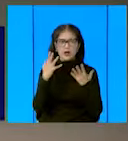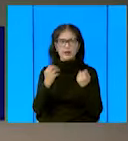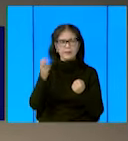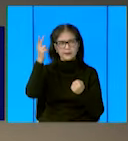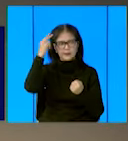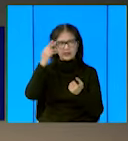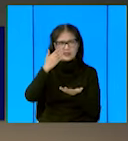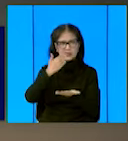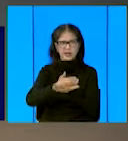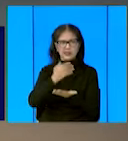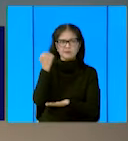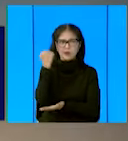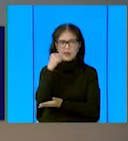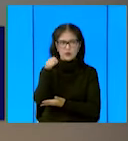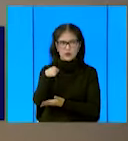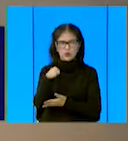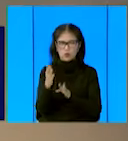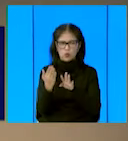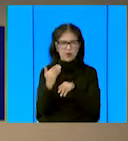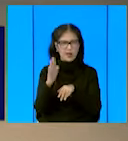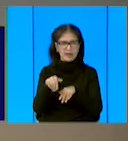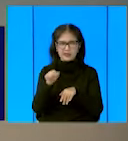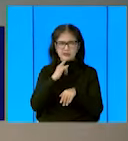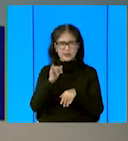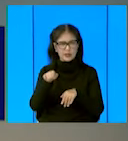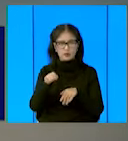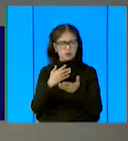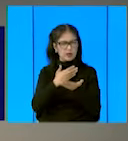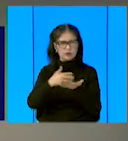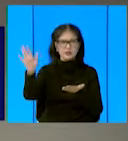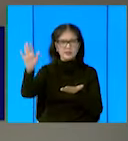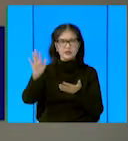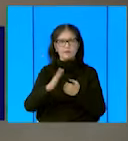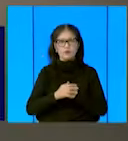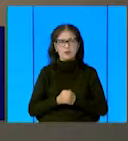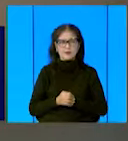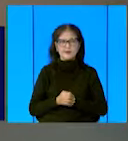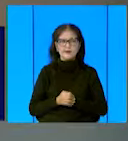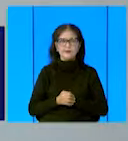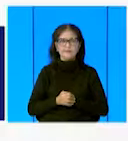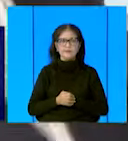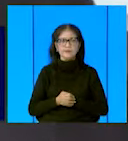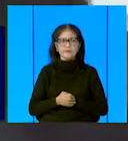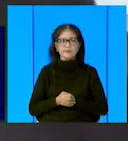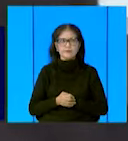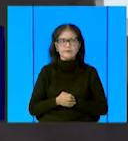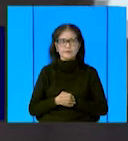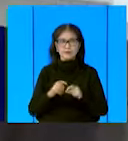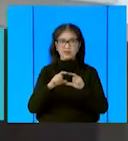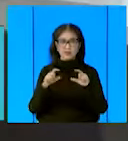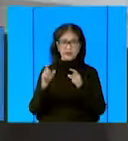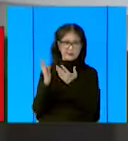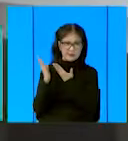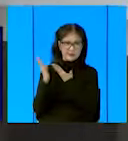tegas kepada para pelaku untuk memberikan efek jera, termasuk sanksi deportasi. karakter di mindsetnya mereka. Itu mereka merasa